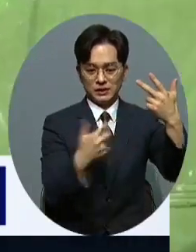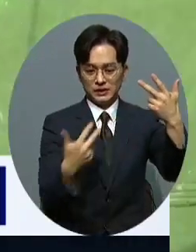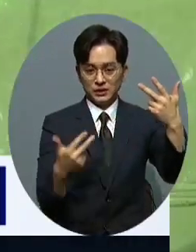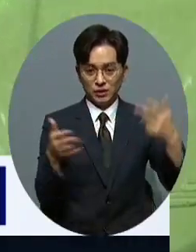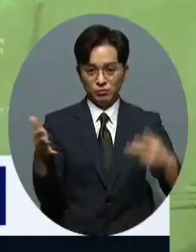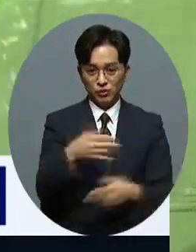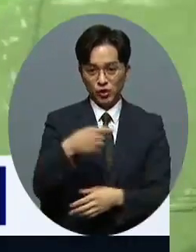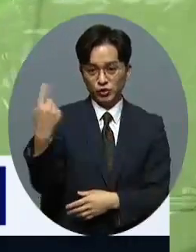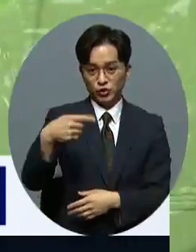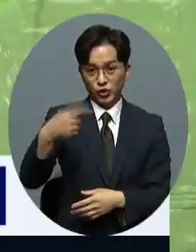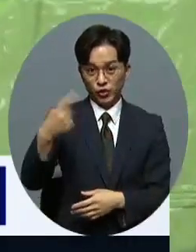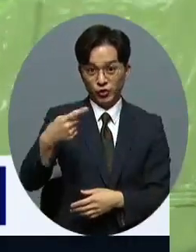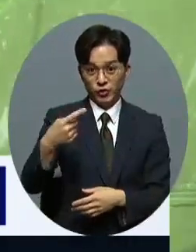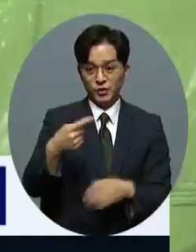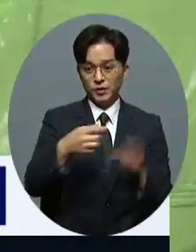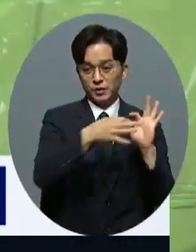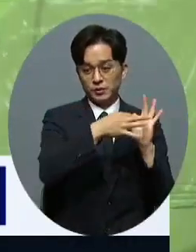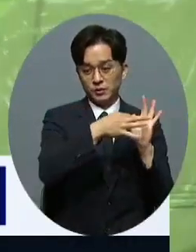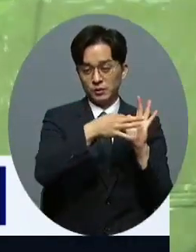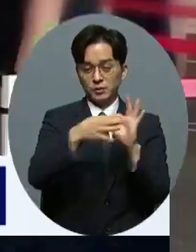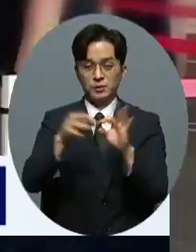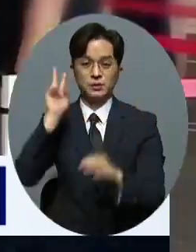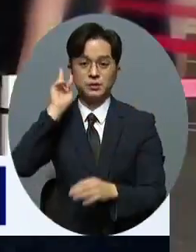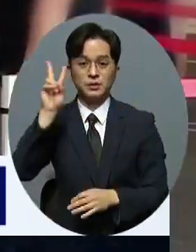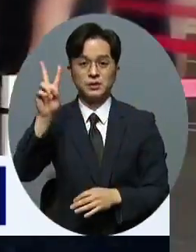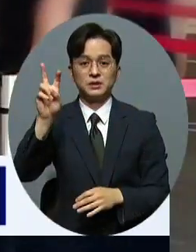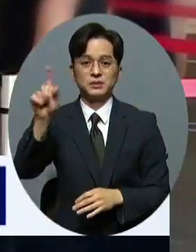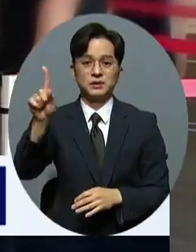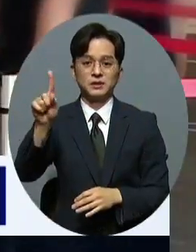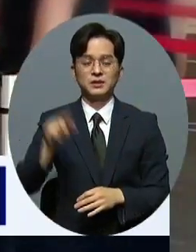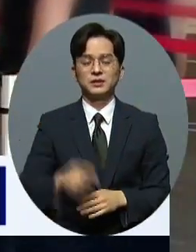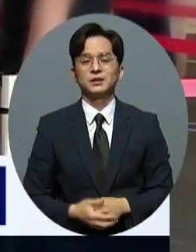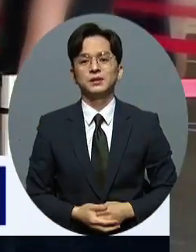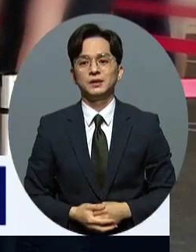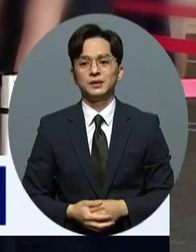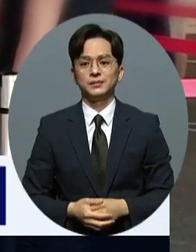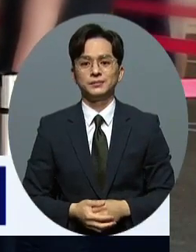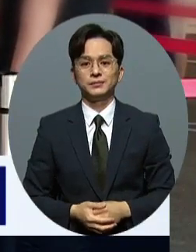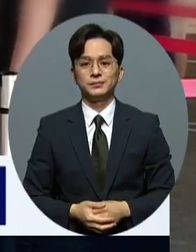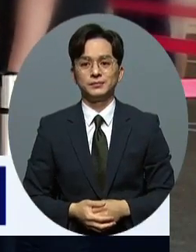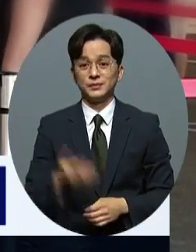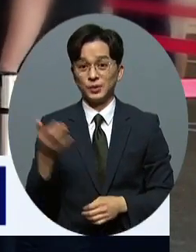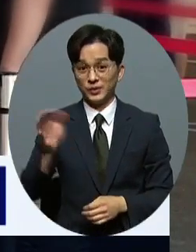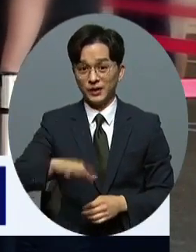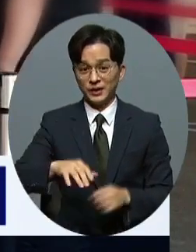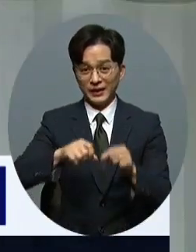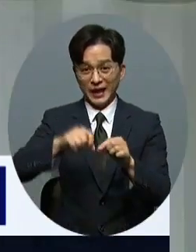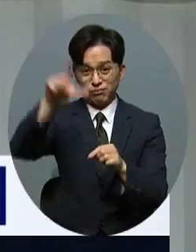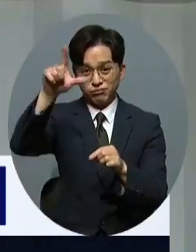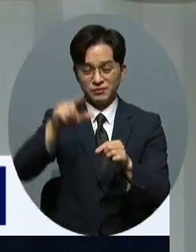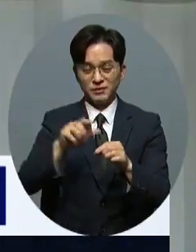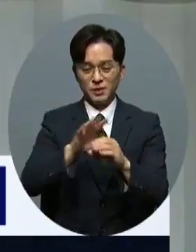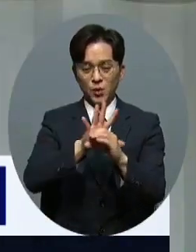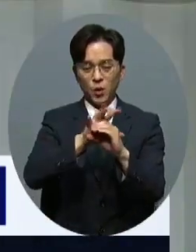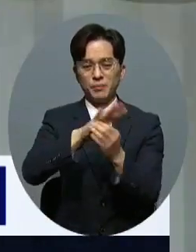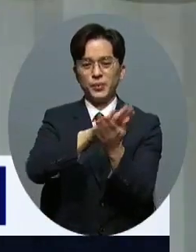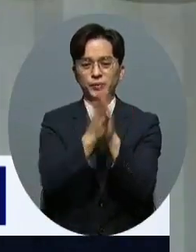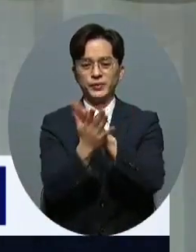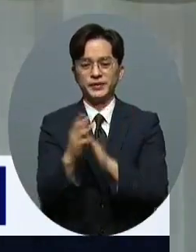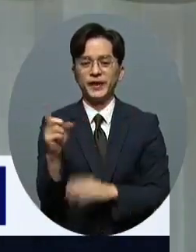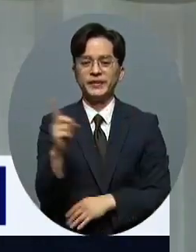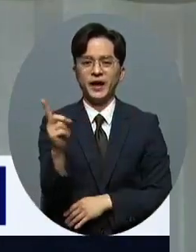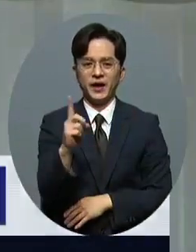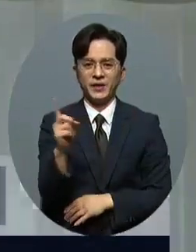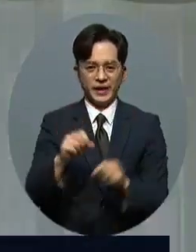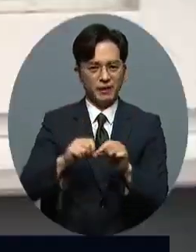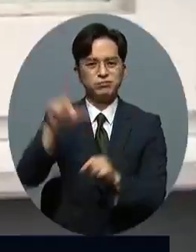네 자릿수 신규 확진자 발생입니다. 문제는 이 가운데 상당수가 델타 변이 확진자일 가능성이